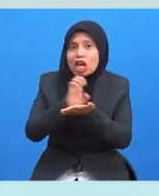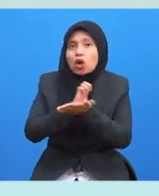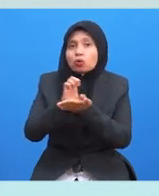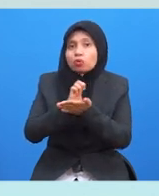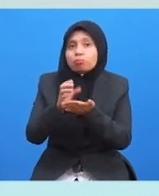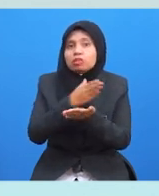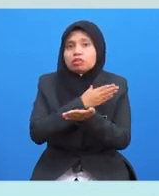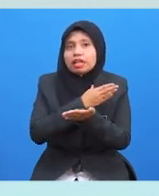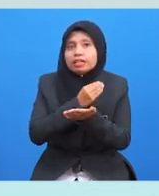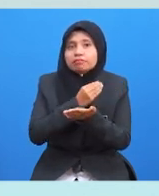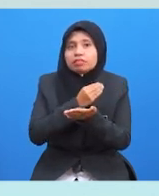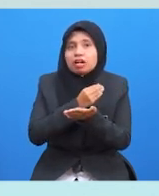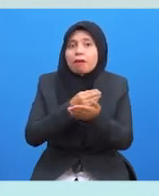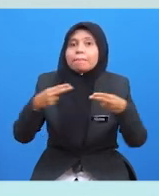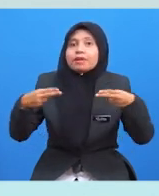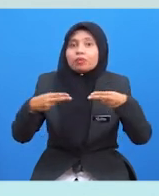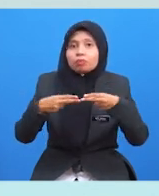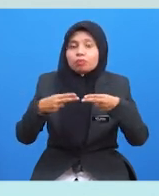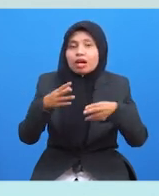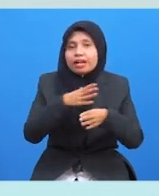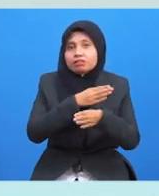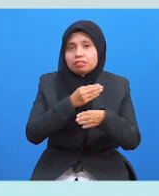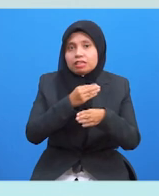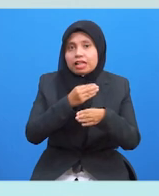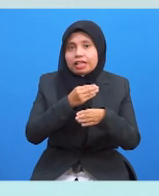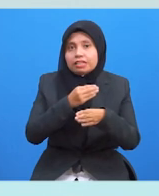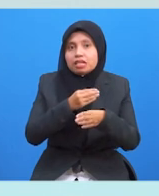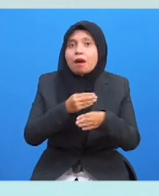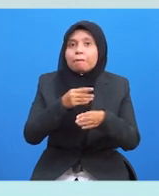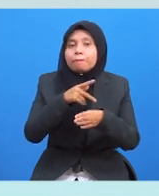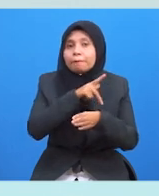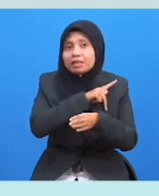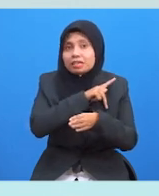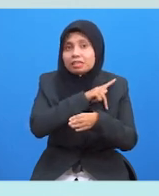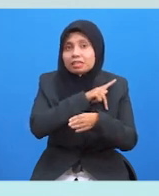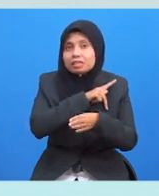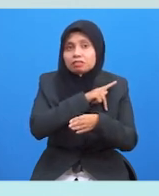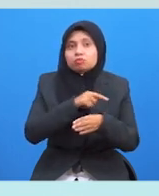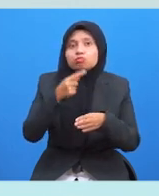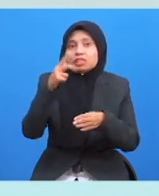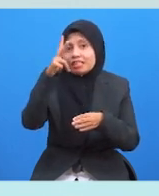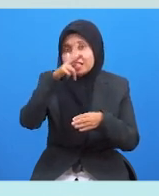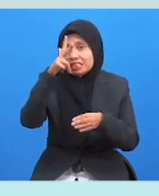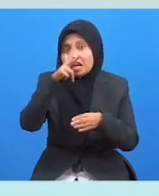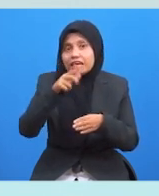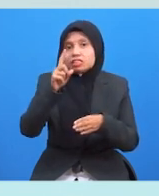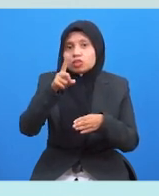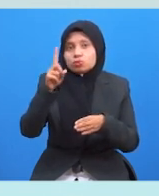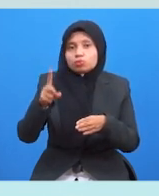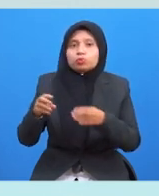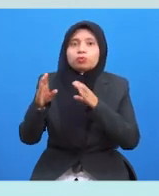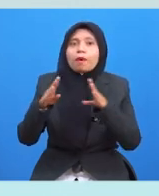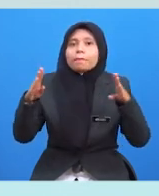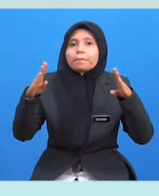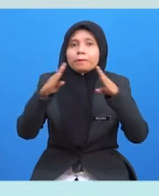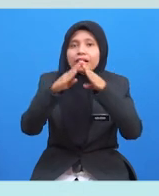ekonomi dan struktur jaringan perhubungan dan pentadbiran dengan sesebuah bandar